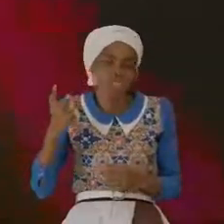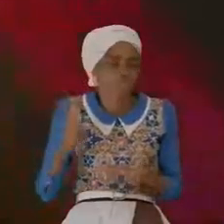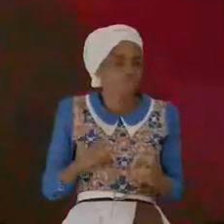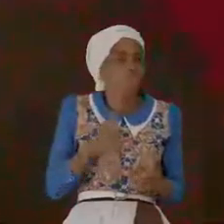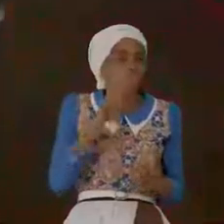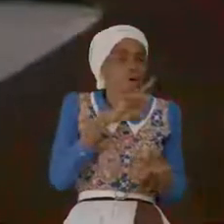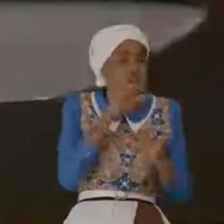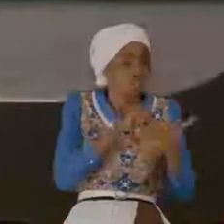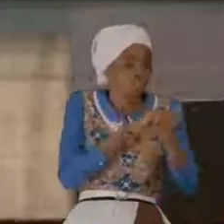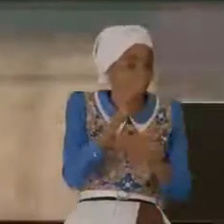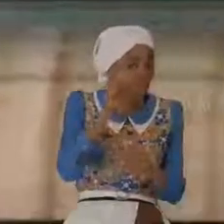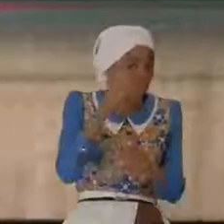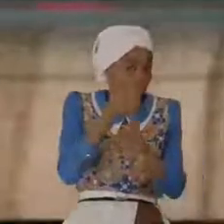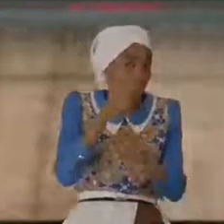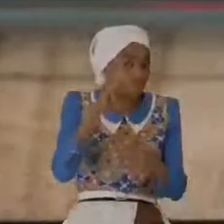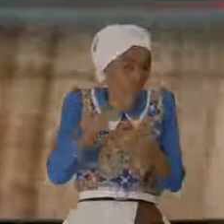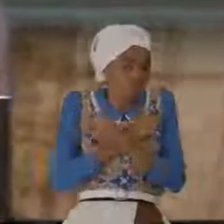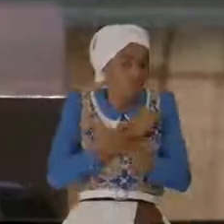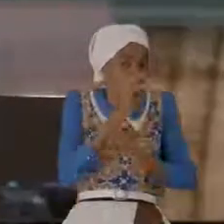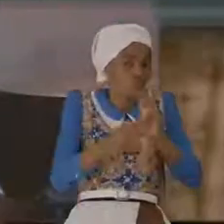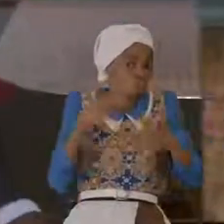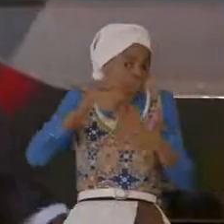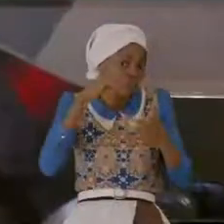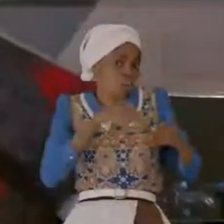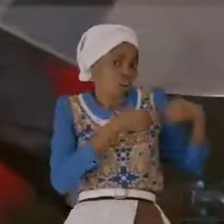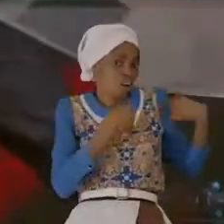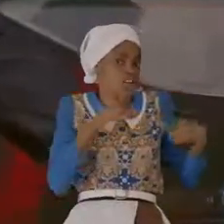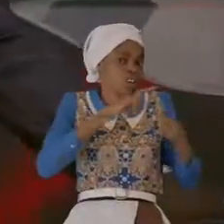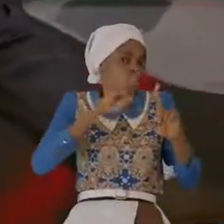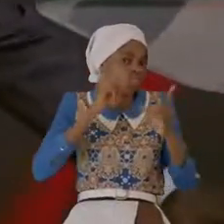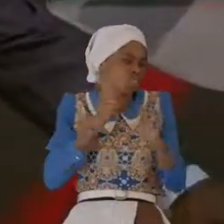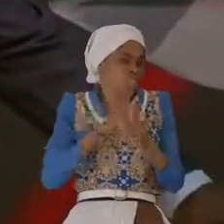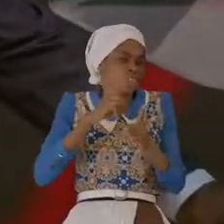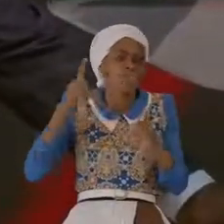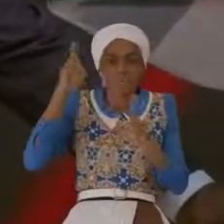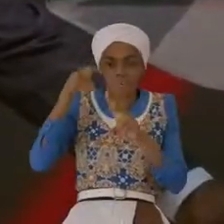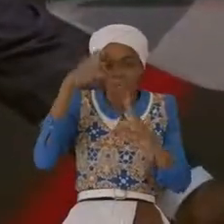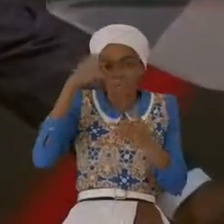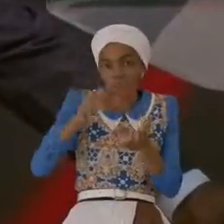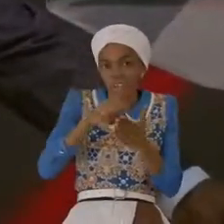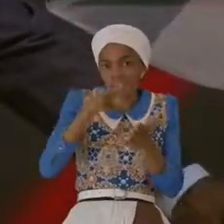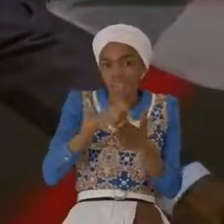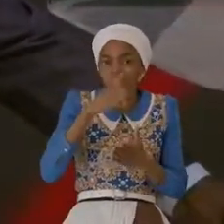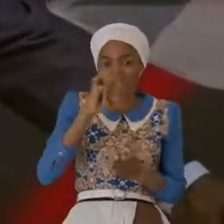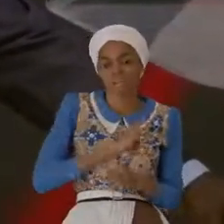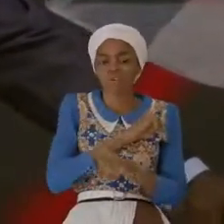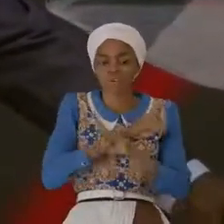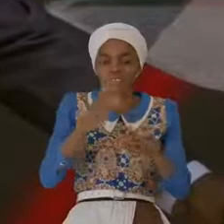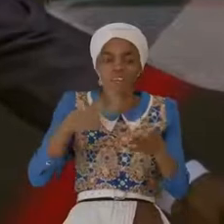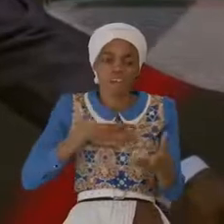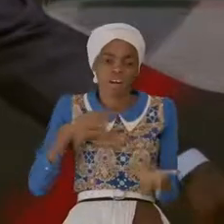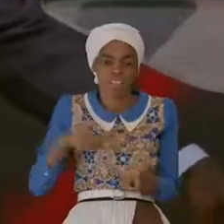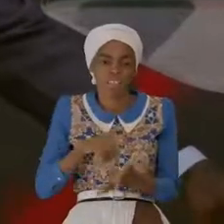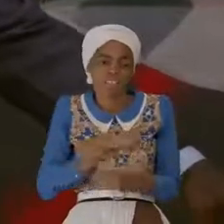cœur. Tu cherches des excuses. Je n'ai pas ceci, je n'ai pas ceci. Moi, je n'ai pas cela, je n'ai pas cela. Je fais cela pour que